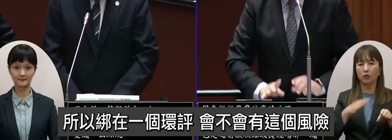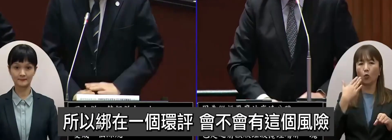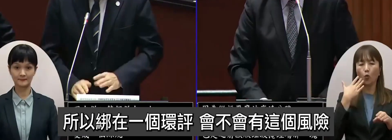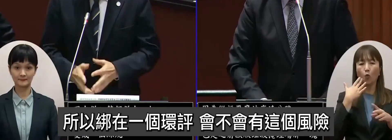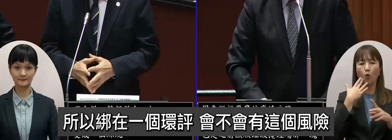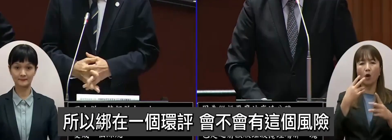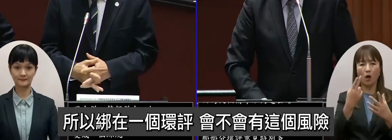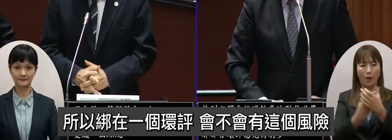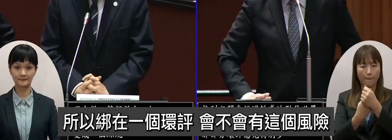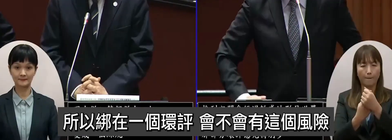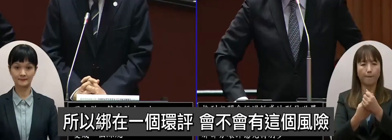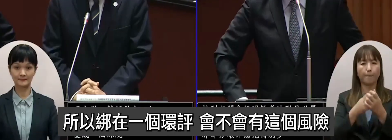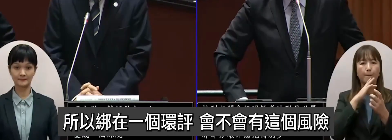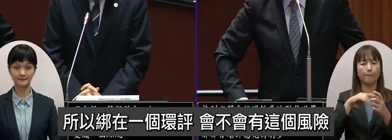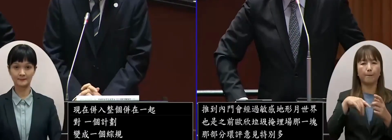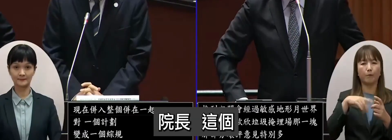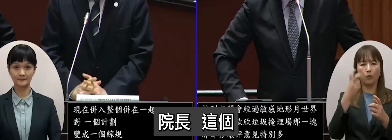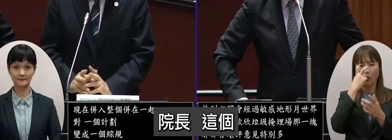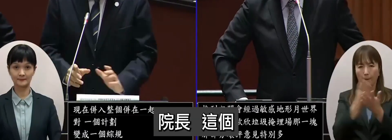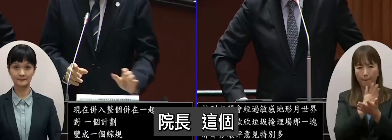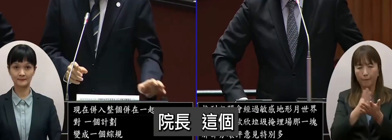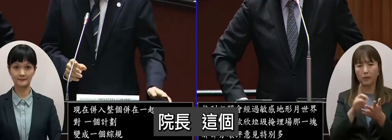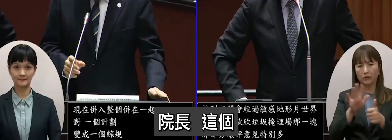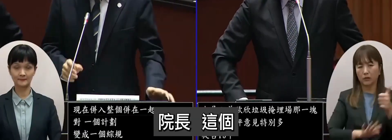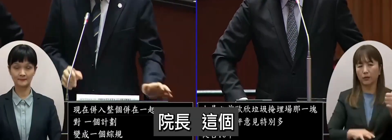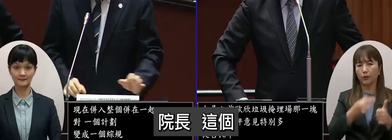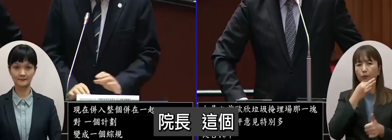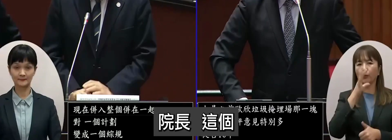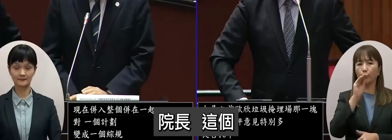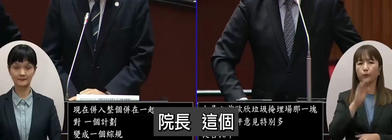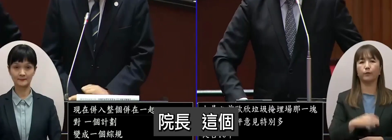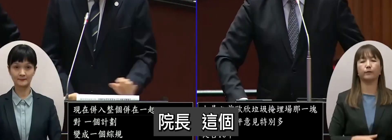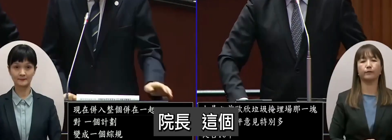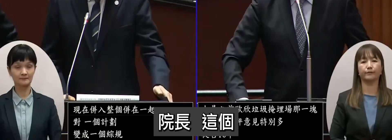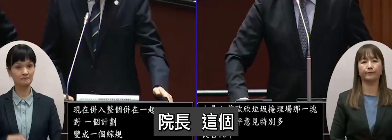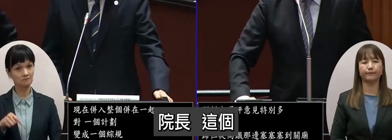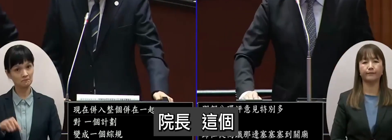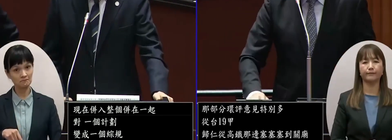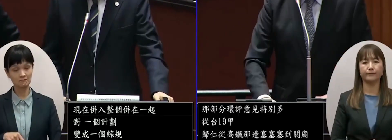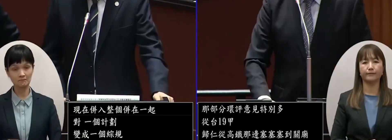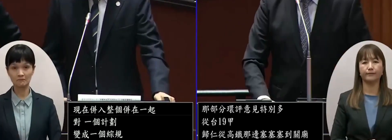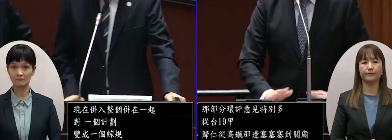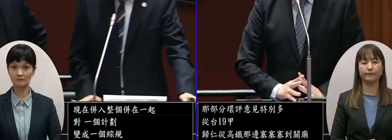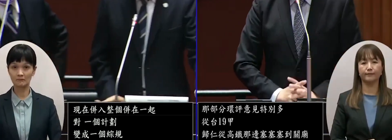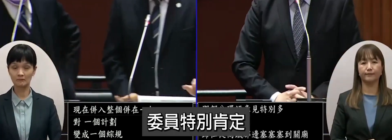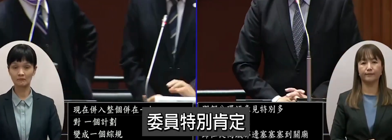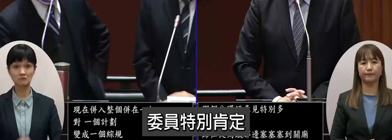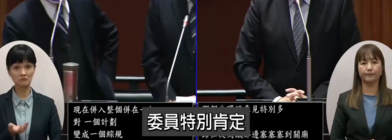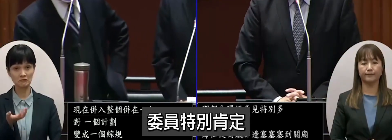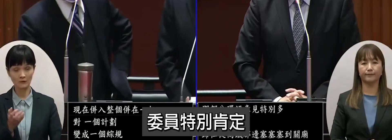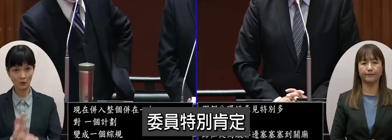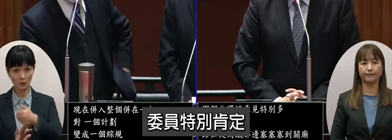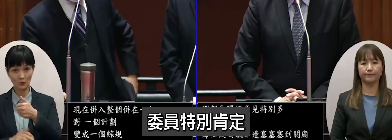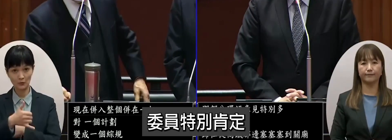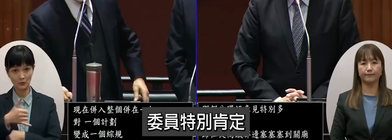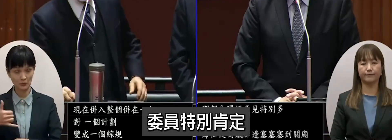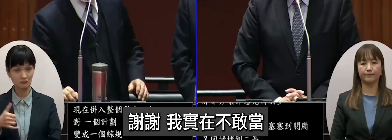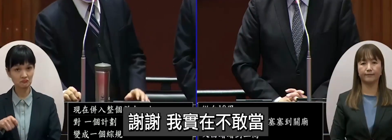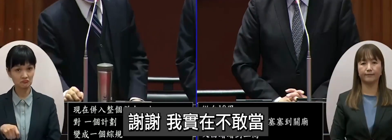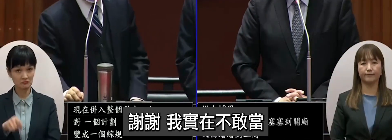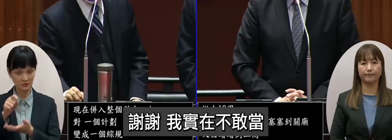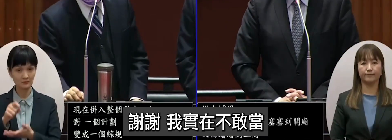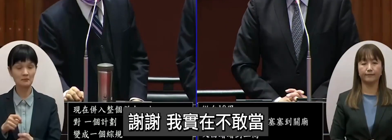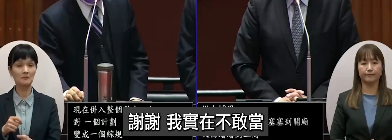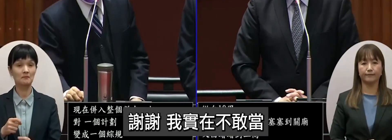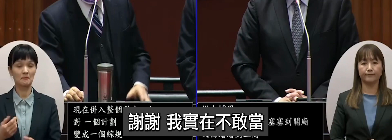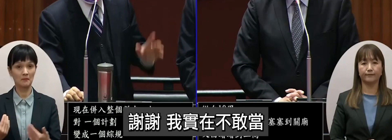个环评哈，会不会有这个风险？你掉 这个哦，这个刚才委员特别肯定，谢